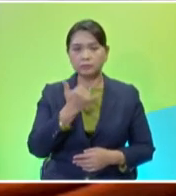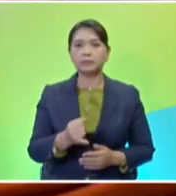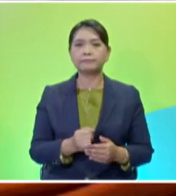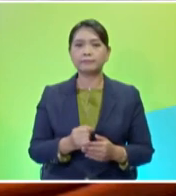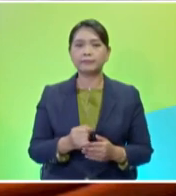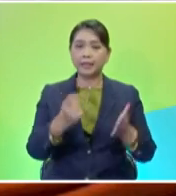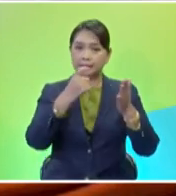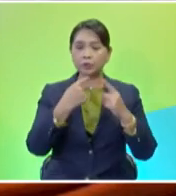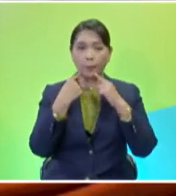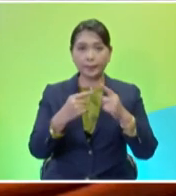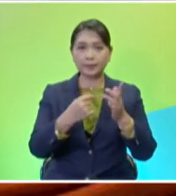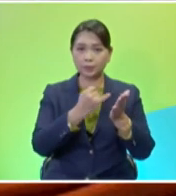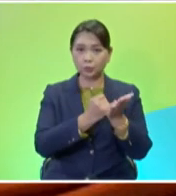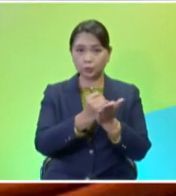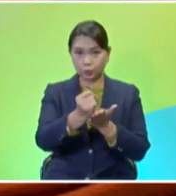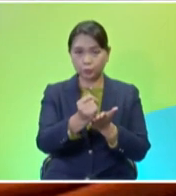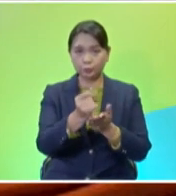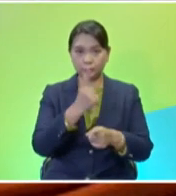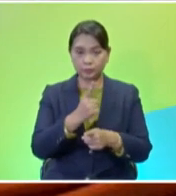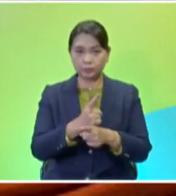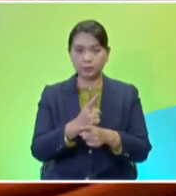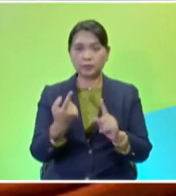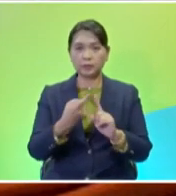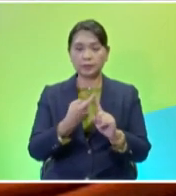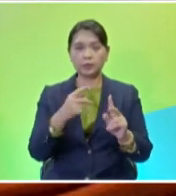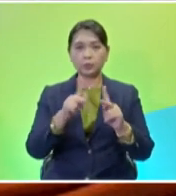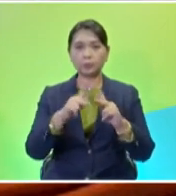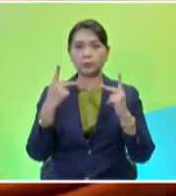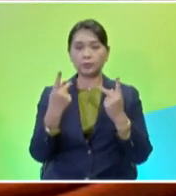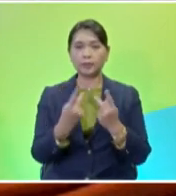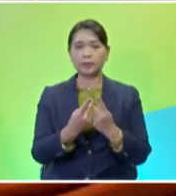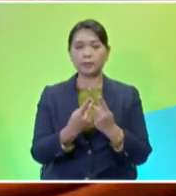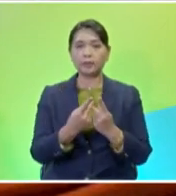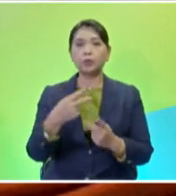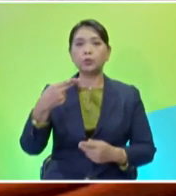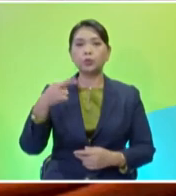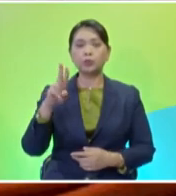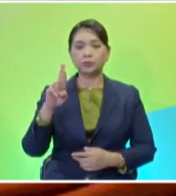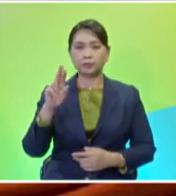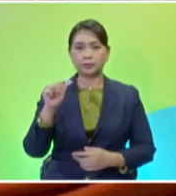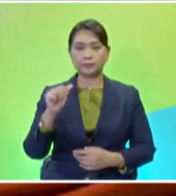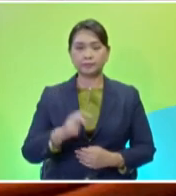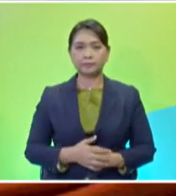Azra Ilana tadi betul betul dari kumpulan hura kita berikan lima